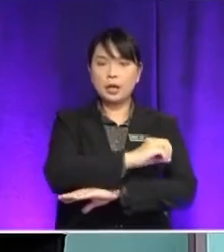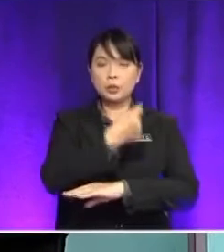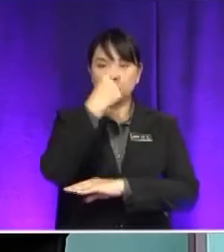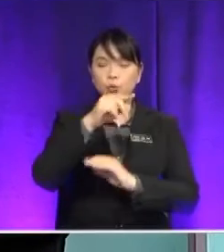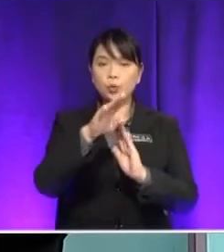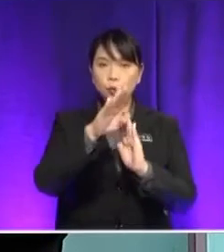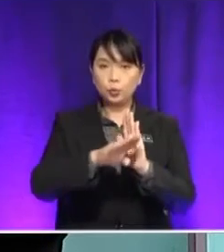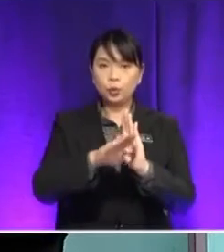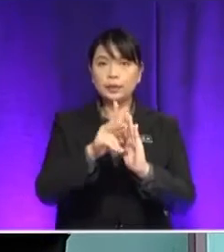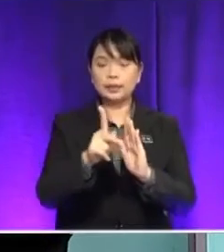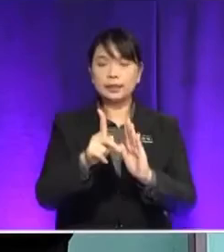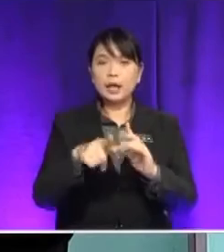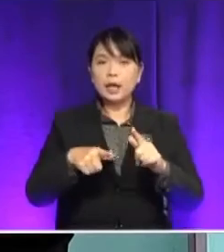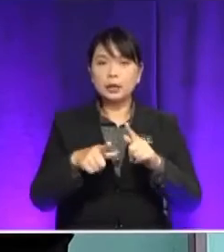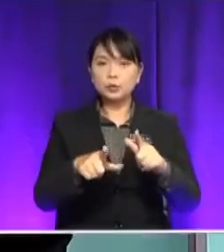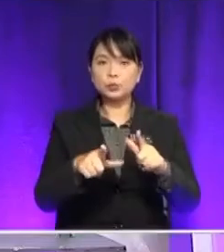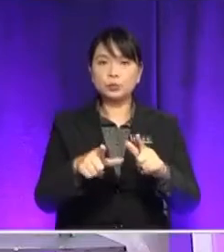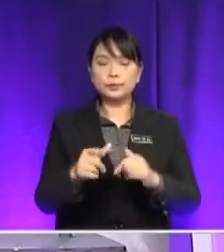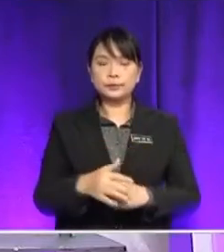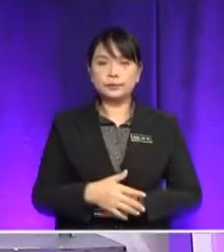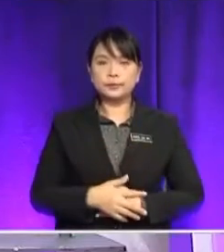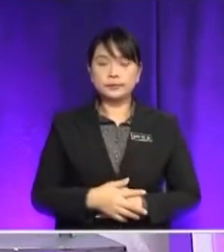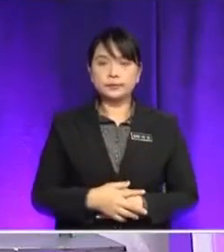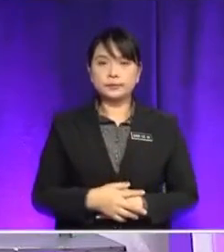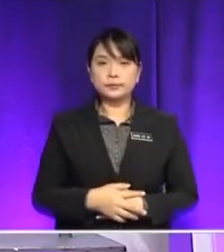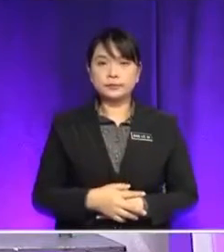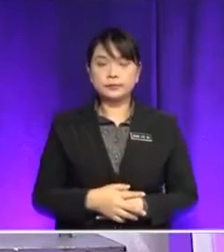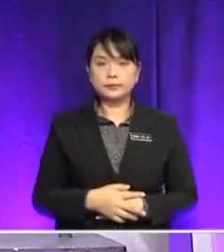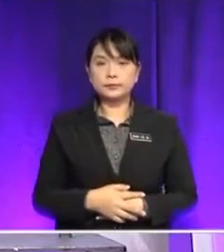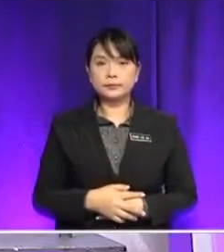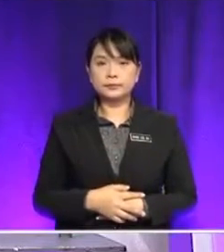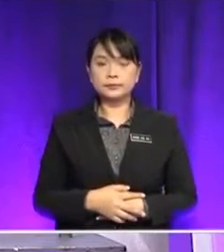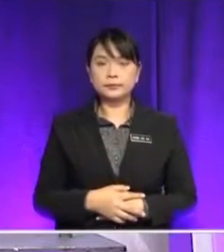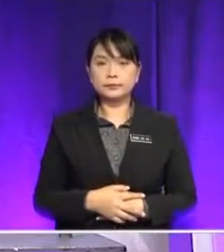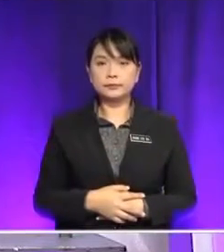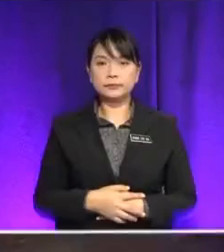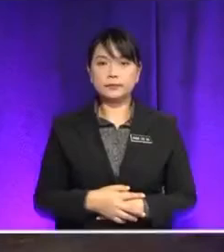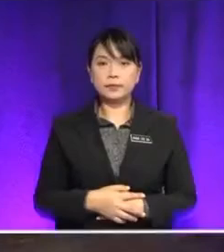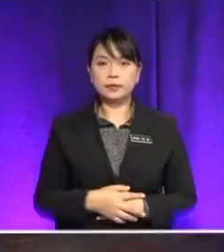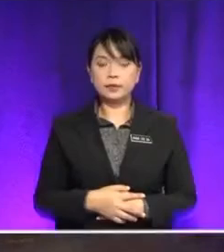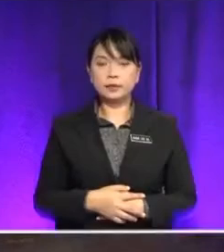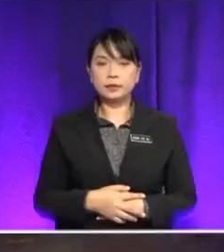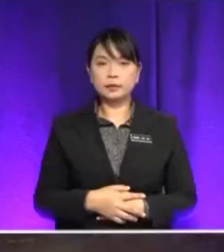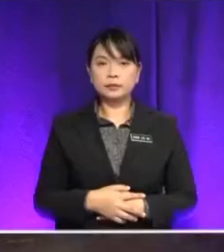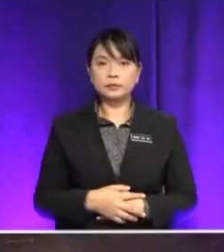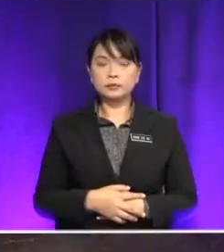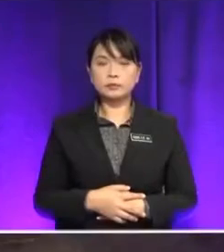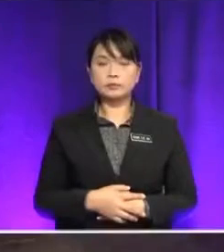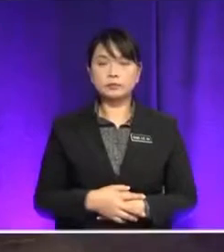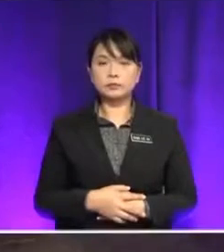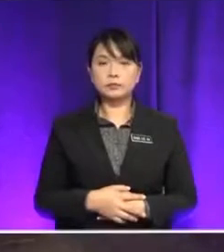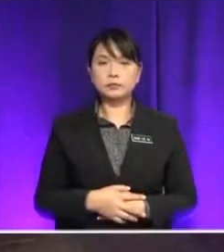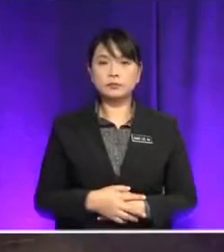mengurangkan halajur Oh iya pak melaju Yang kenapa the pesisir pantai sama ama apanya UKG